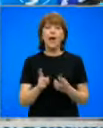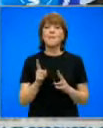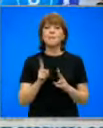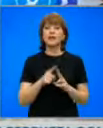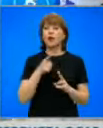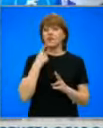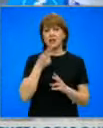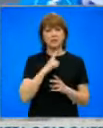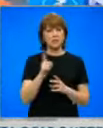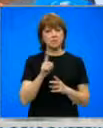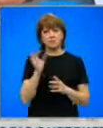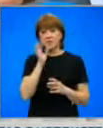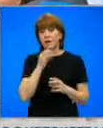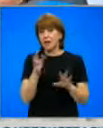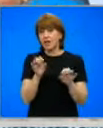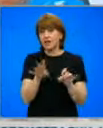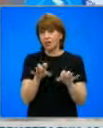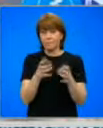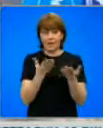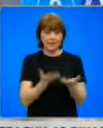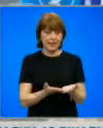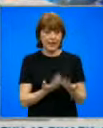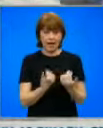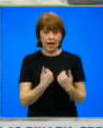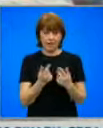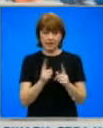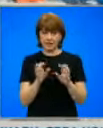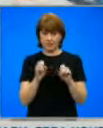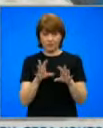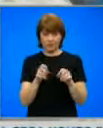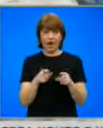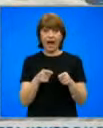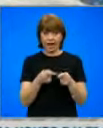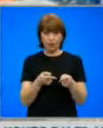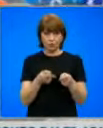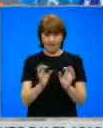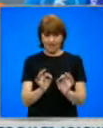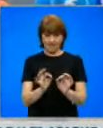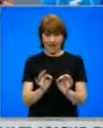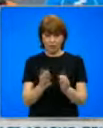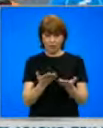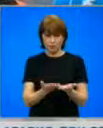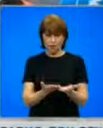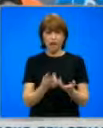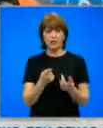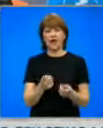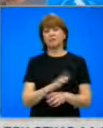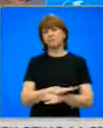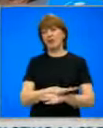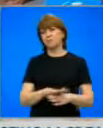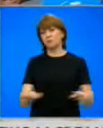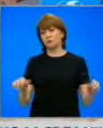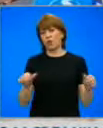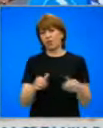заяви, че не е информиран за подобно искане. Аз не съм информиран за това, но ако и това се окаже вярно, просто ще е пълно безобразие. Знаете,